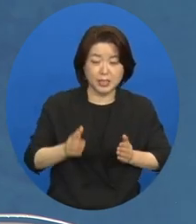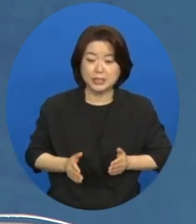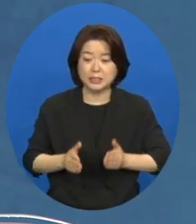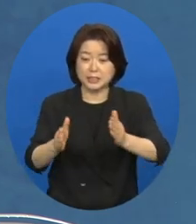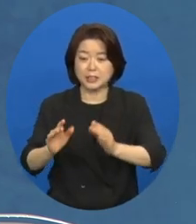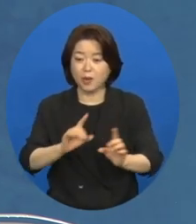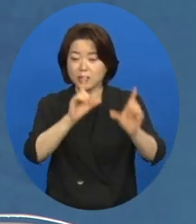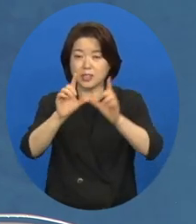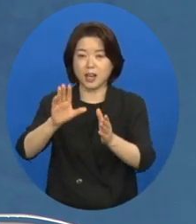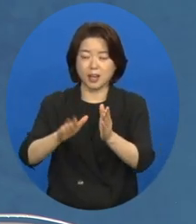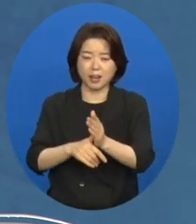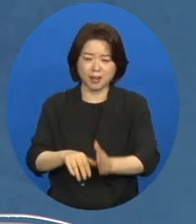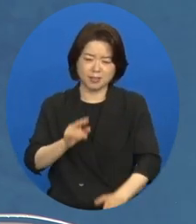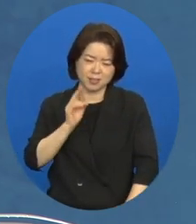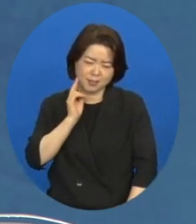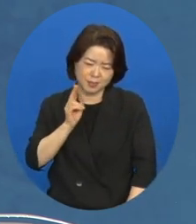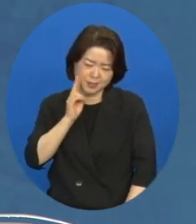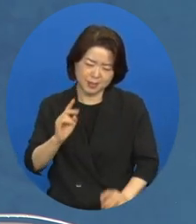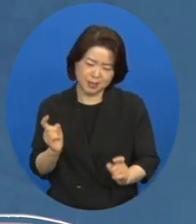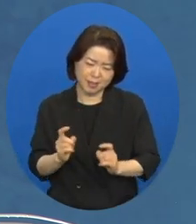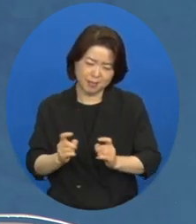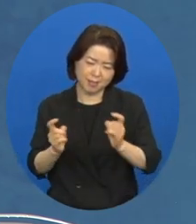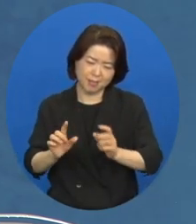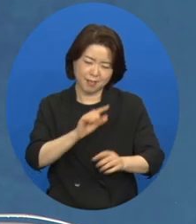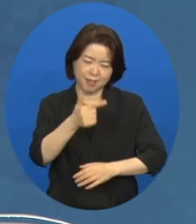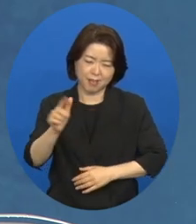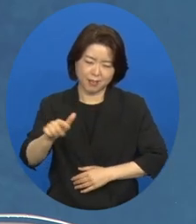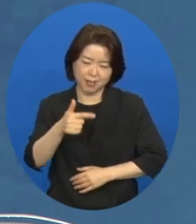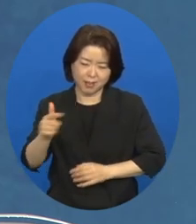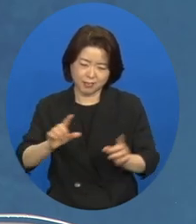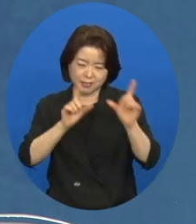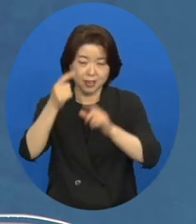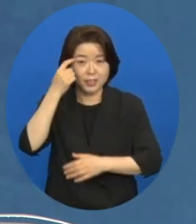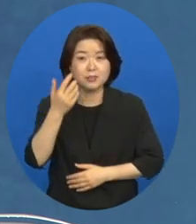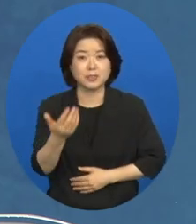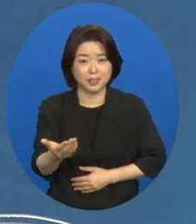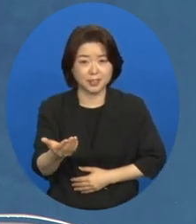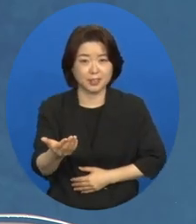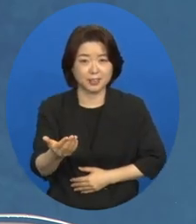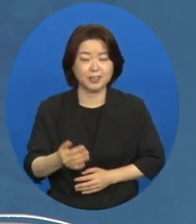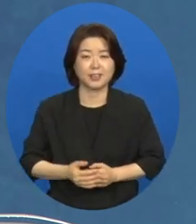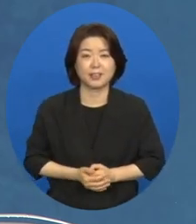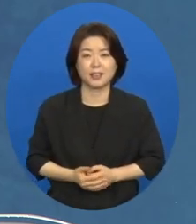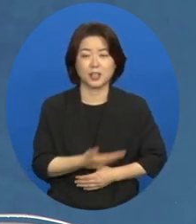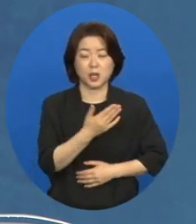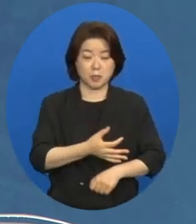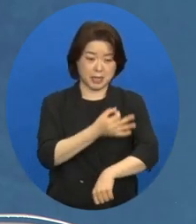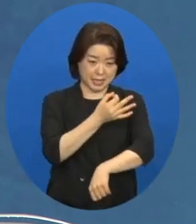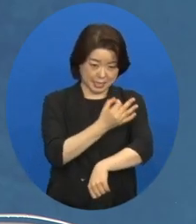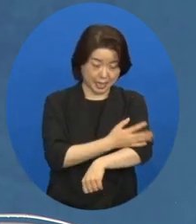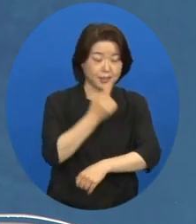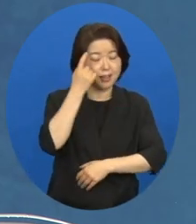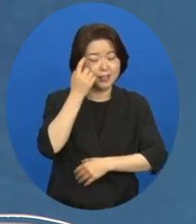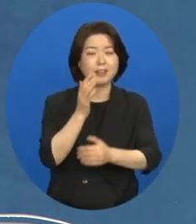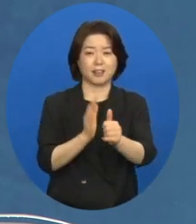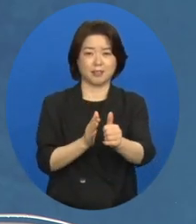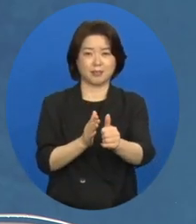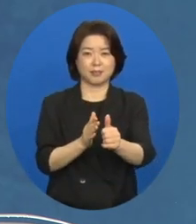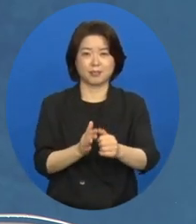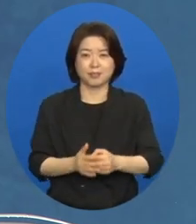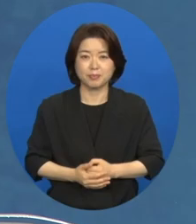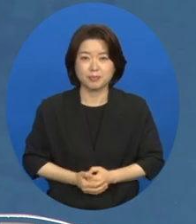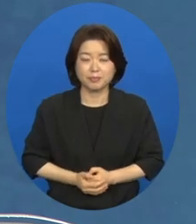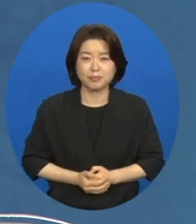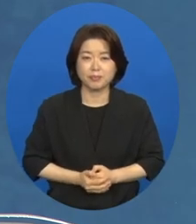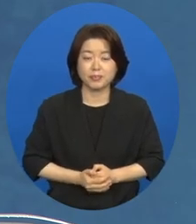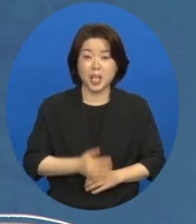살아감에 있어서 치열한 하루를 살아가고 계십니까? 여러분, 단순하게 생각하세요.